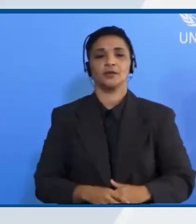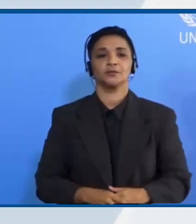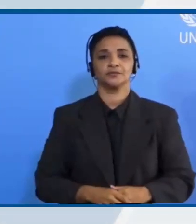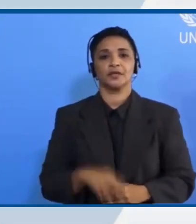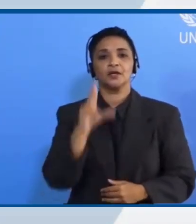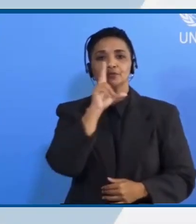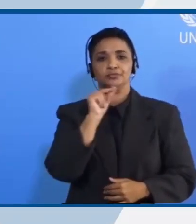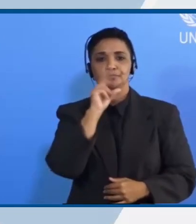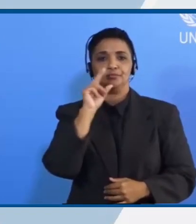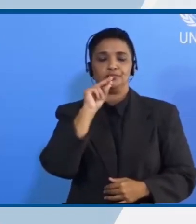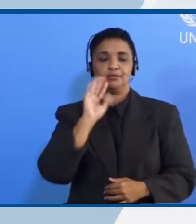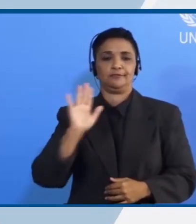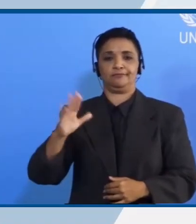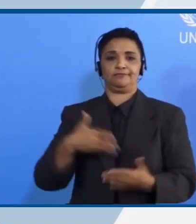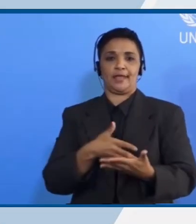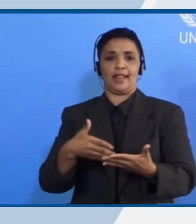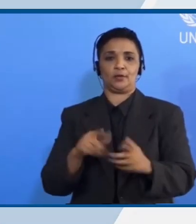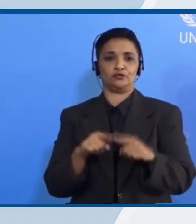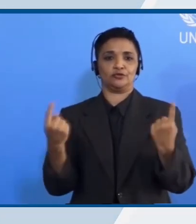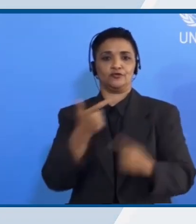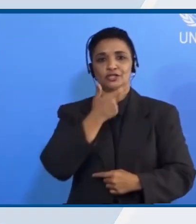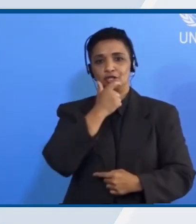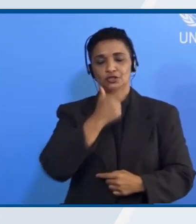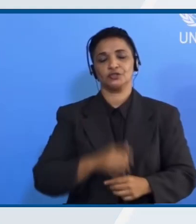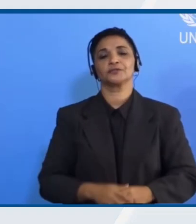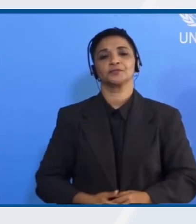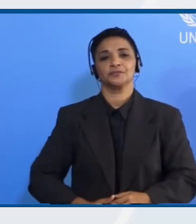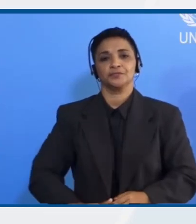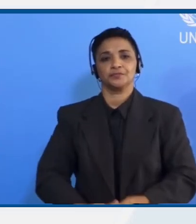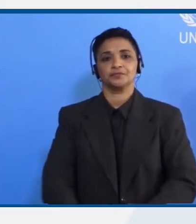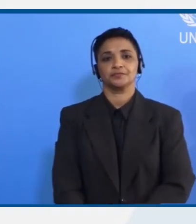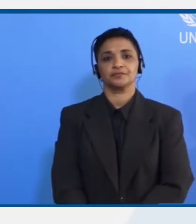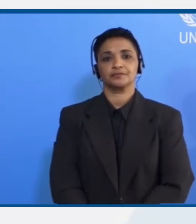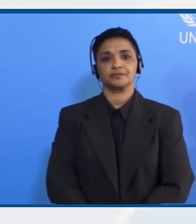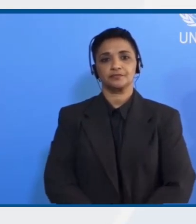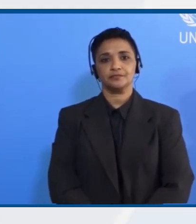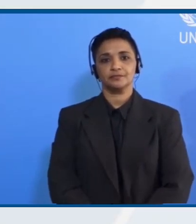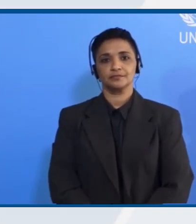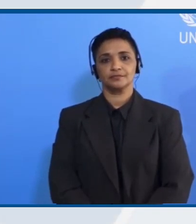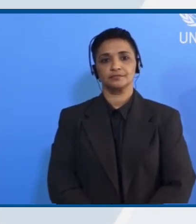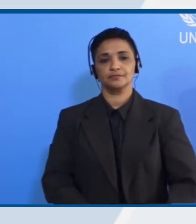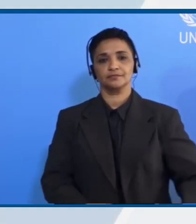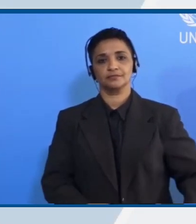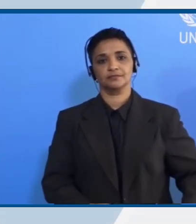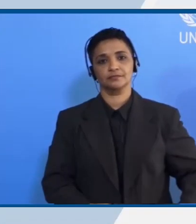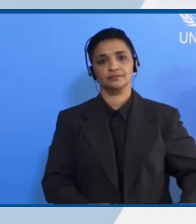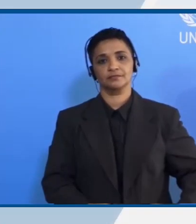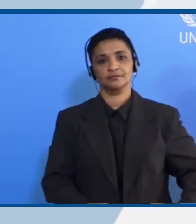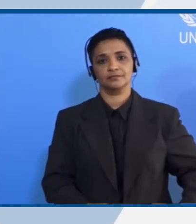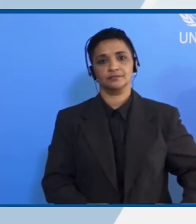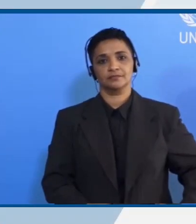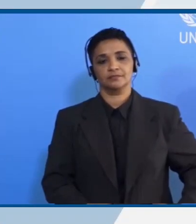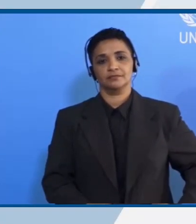आम्ही ज्यावेळेस प्लॅनिंग हे करतो तर त्यावेळेला प्रायव्हेट बँकेची किंवा फायनान्सची मदत घेतलेली आहे डिझाईन करताना.